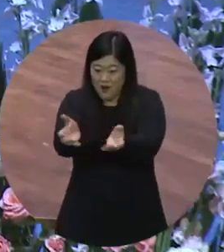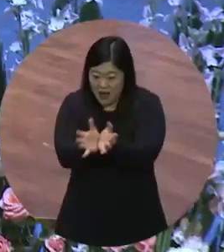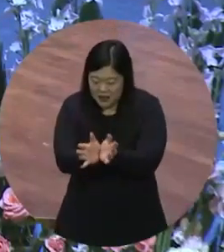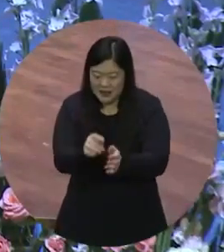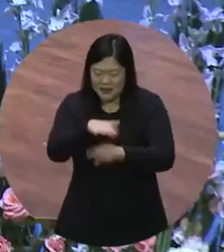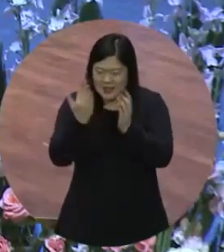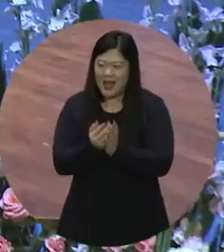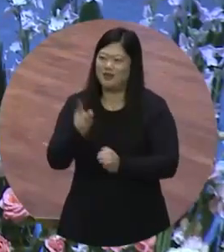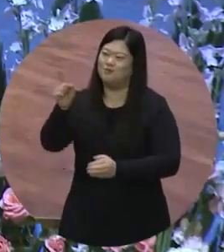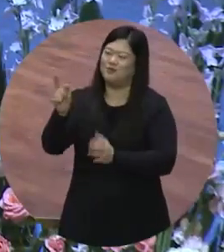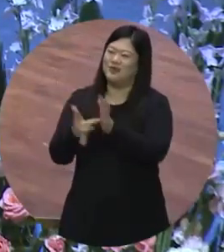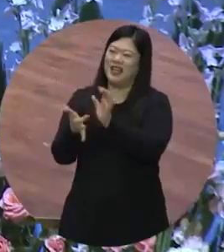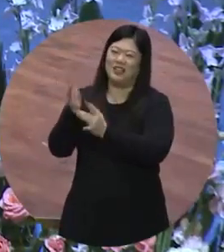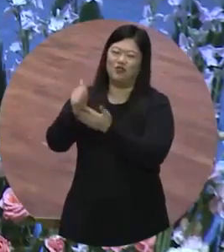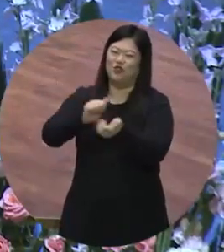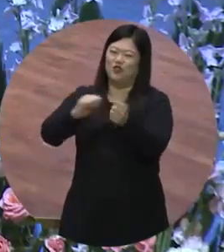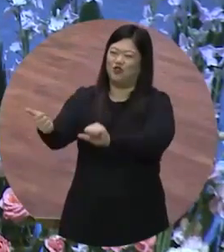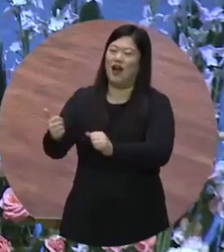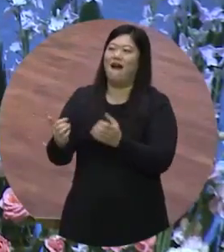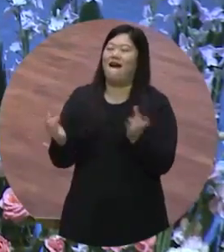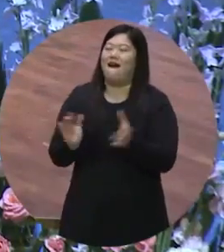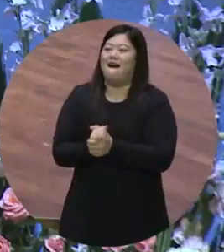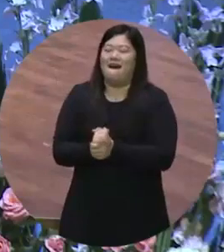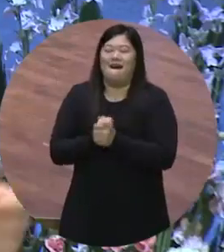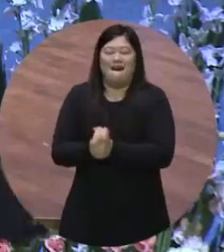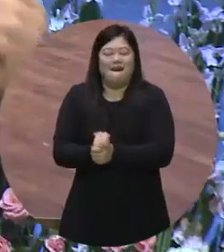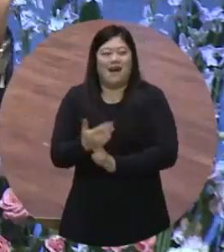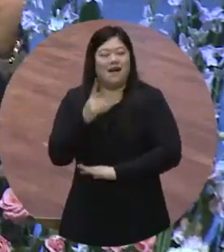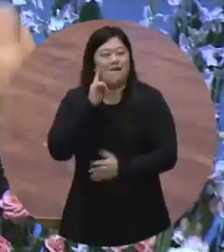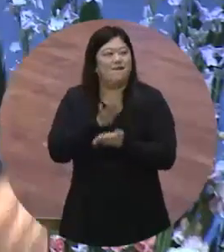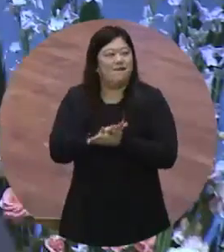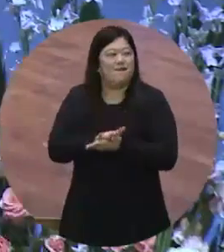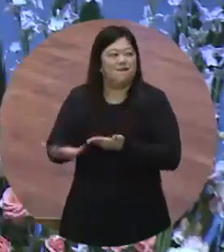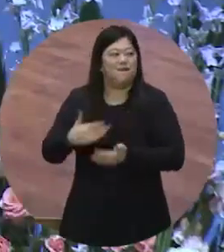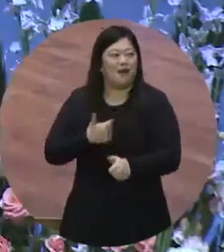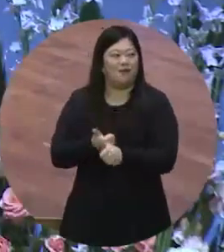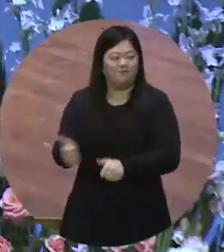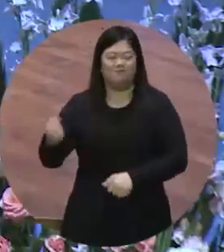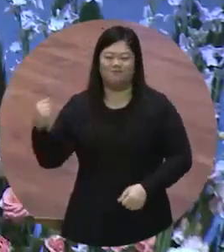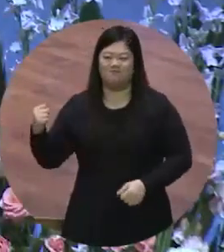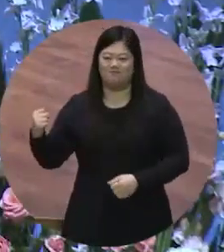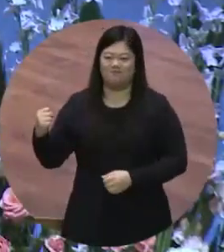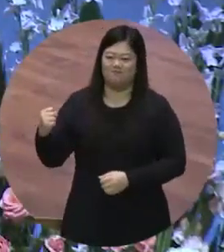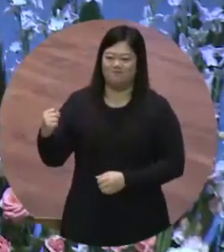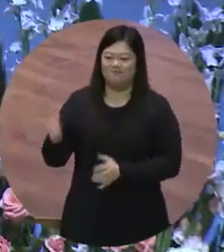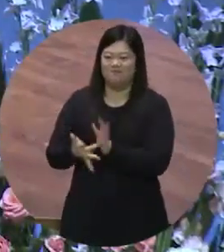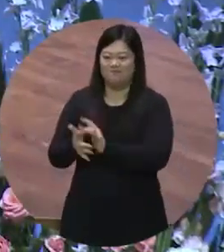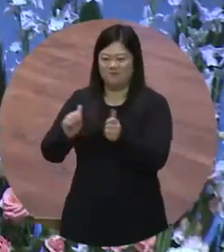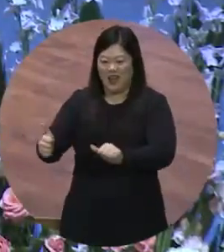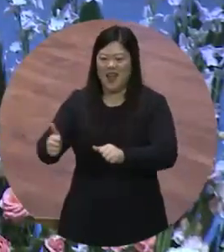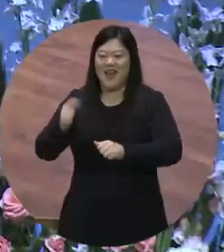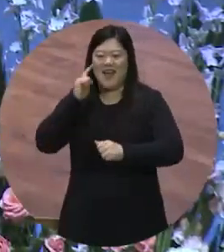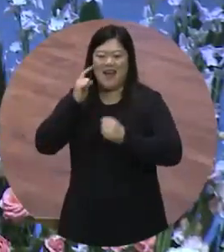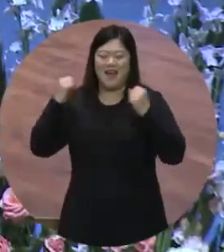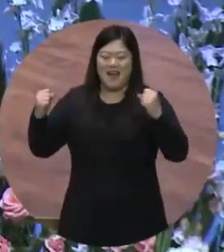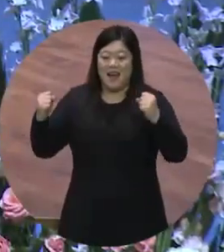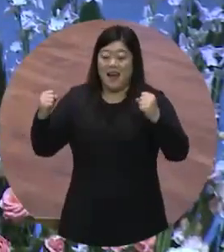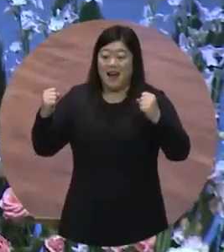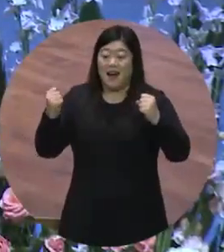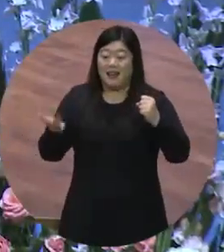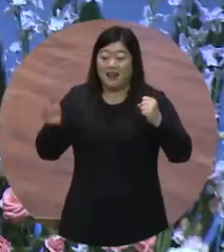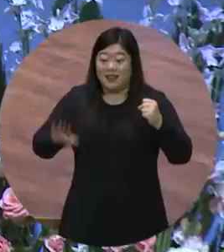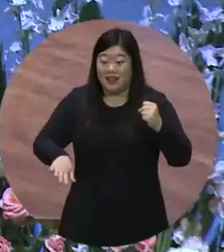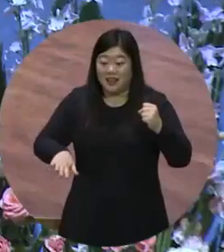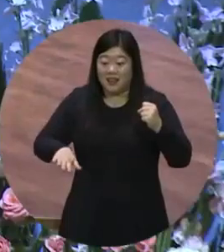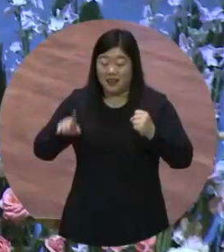박으라고 외쳤던 그들 모든 이 사탄이 신난 거요. 드디어 예수 죽여버렸다. 그건